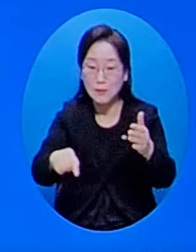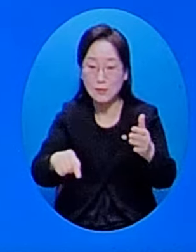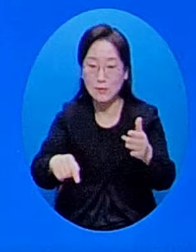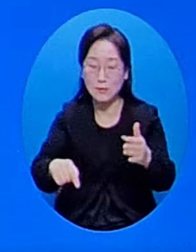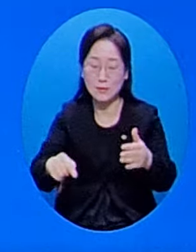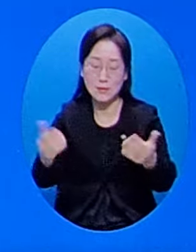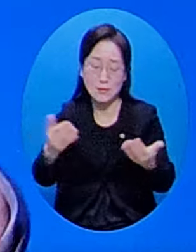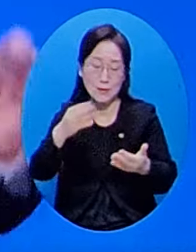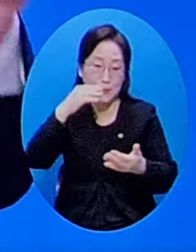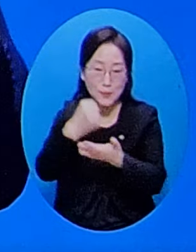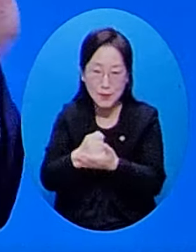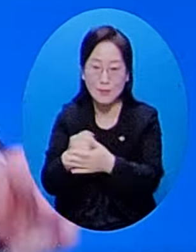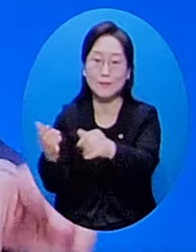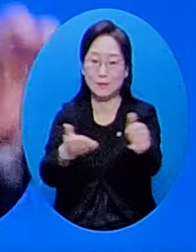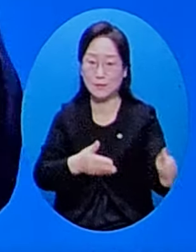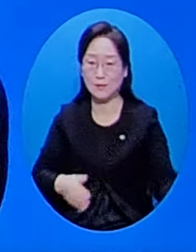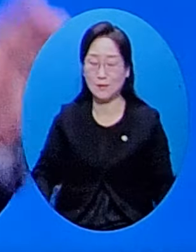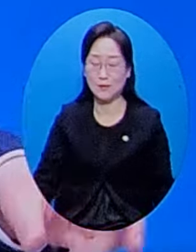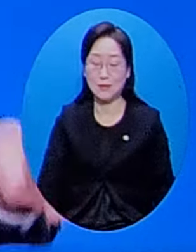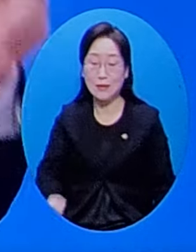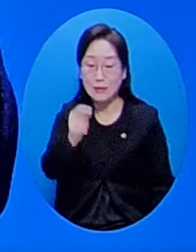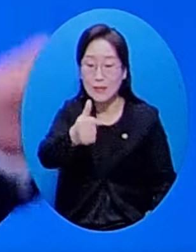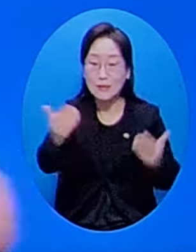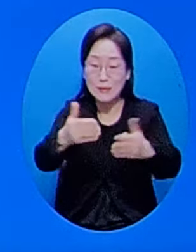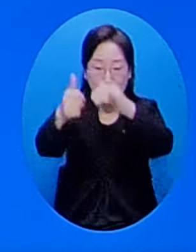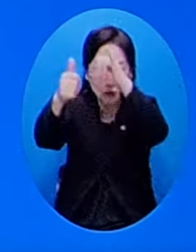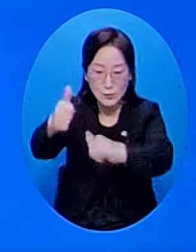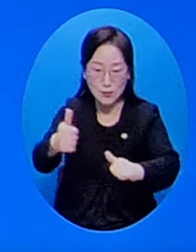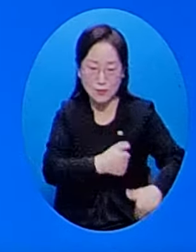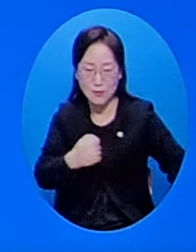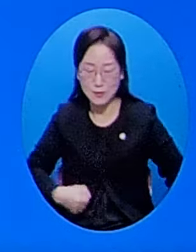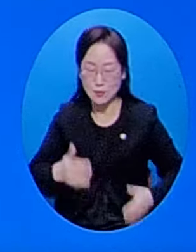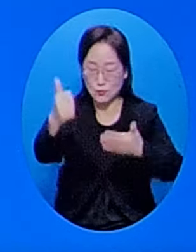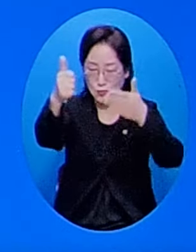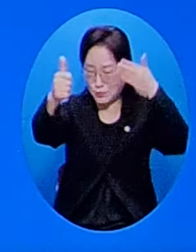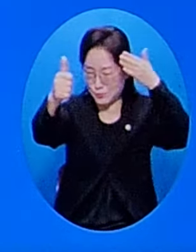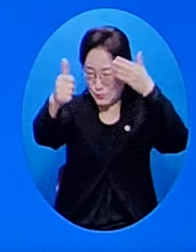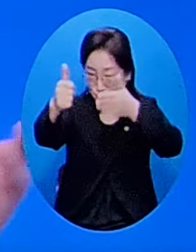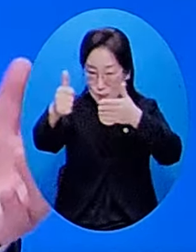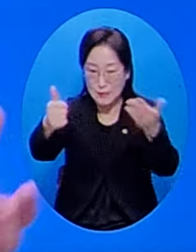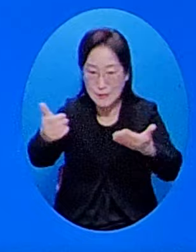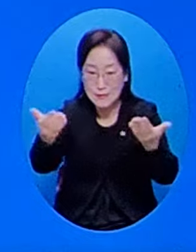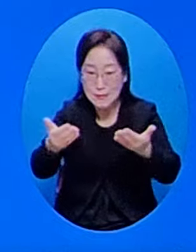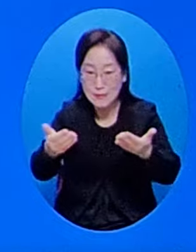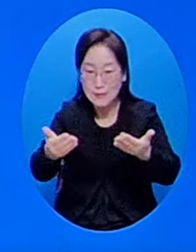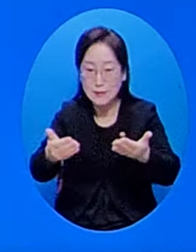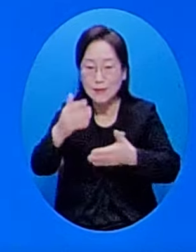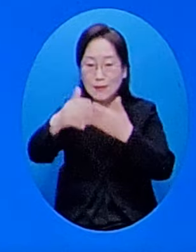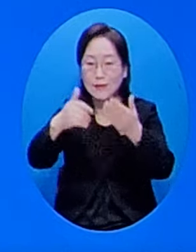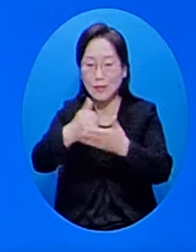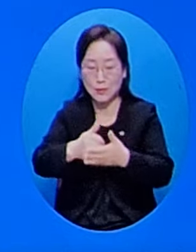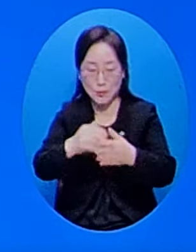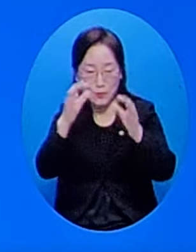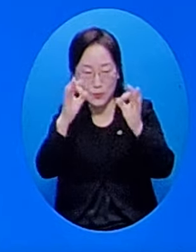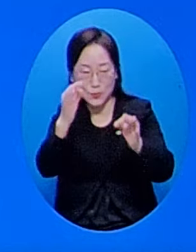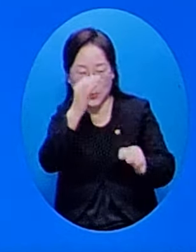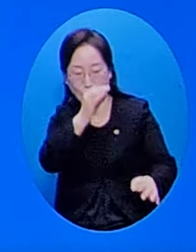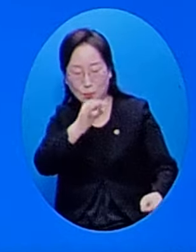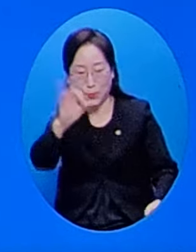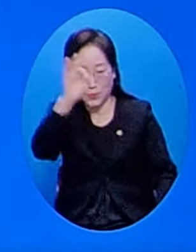바랍니다. 작은 일에 충성하고 헌신하고 주님만 바라보고 일하면 하나님이 우리를 신분도